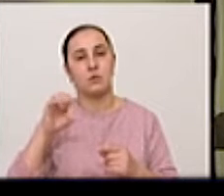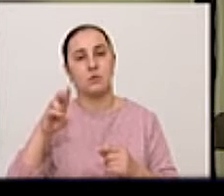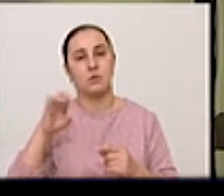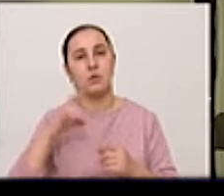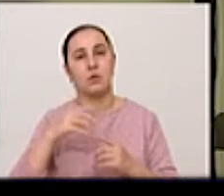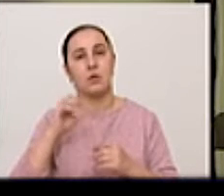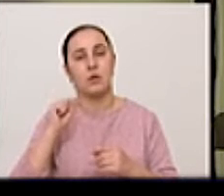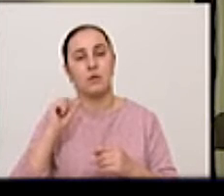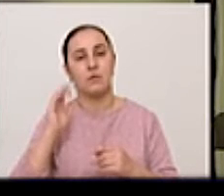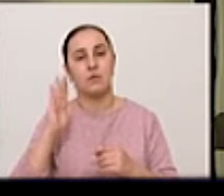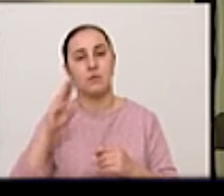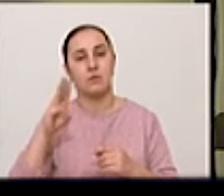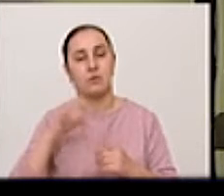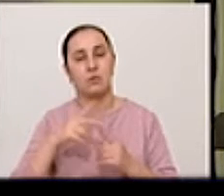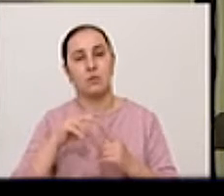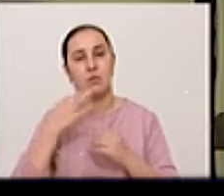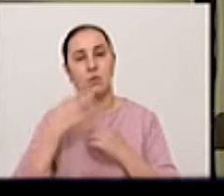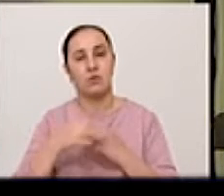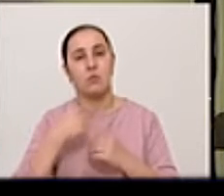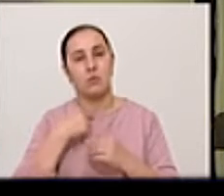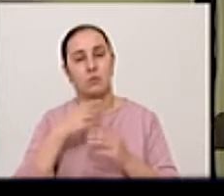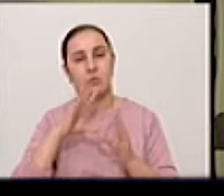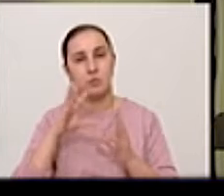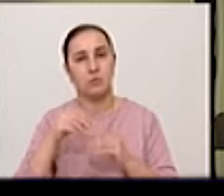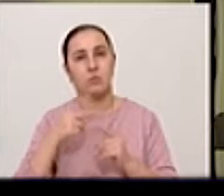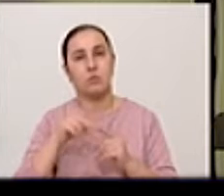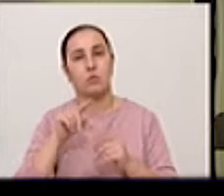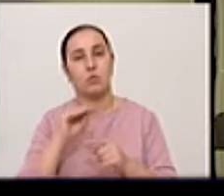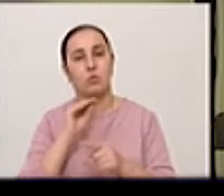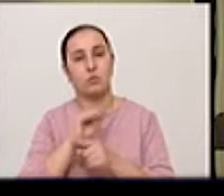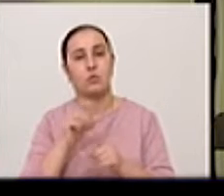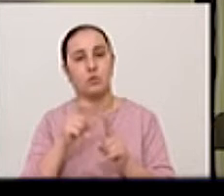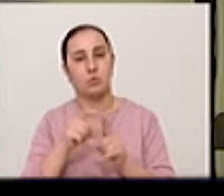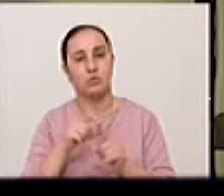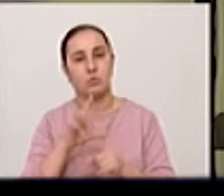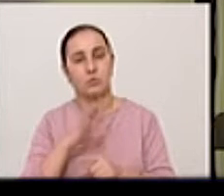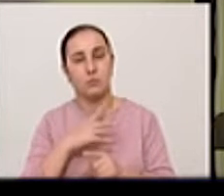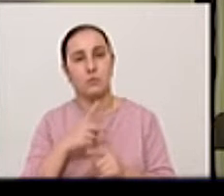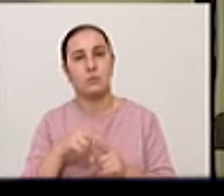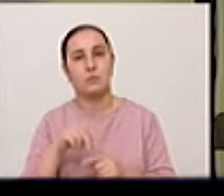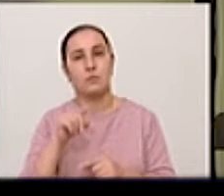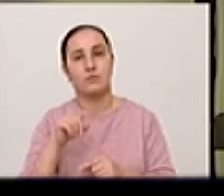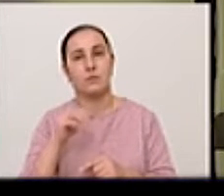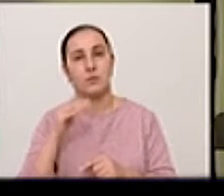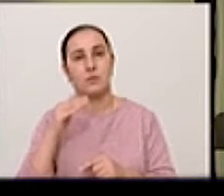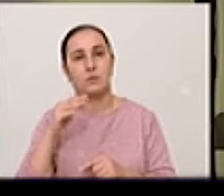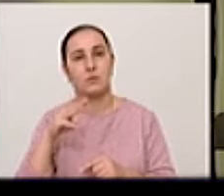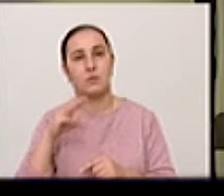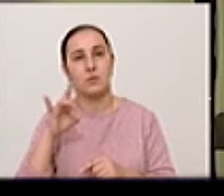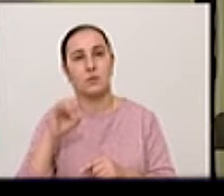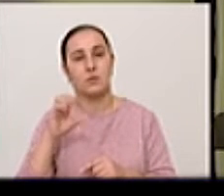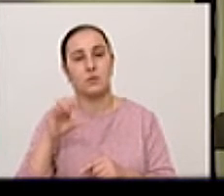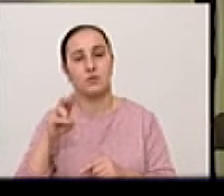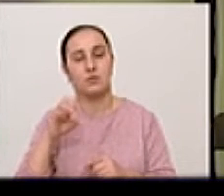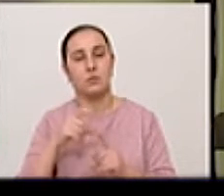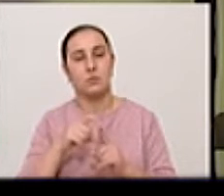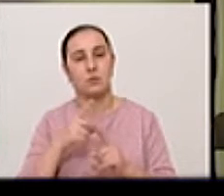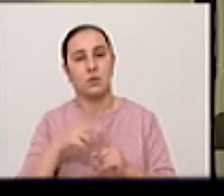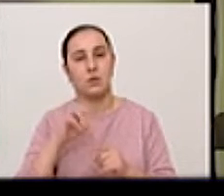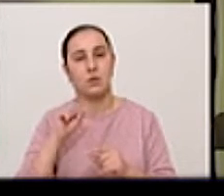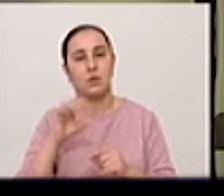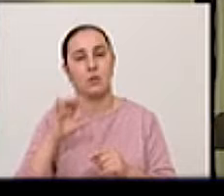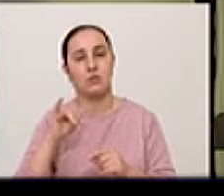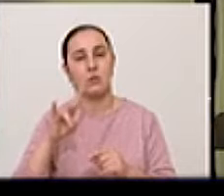avtoning o'zi bo'lganda oxirgi bo'g'inga tushadi, lekin bu qo'shma so'z bo'lganligi sababli transportdagi a